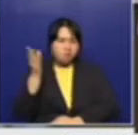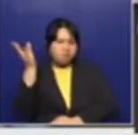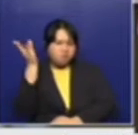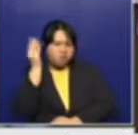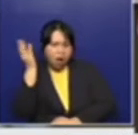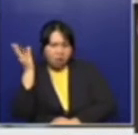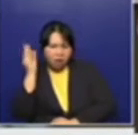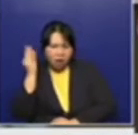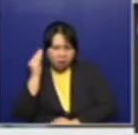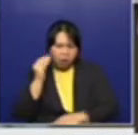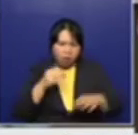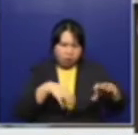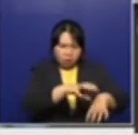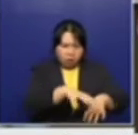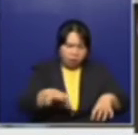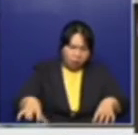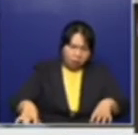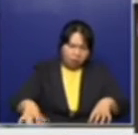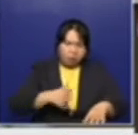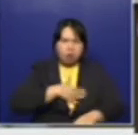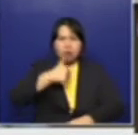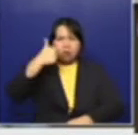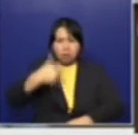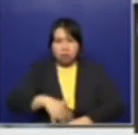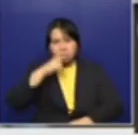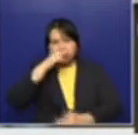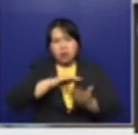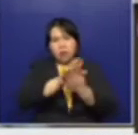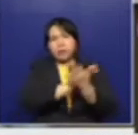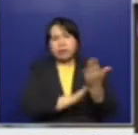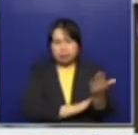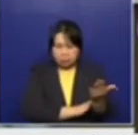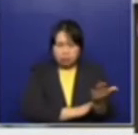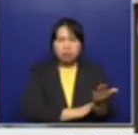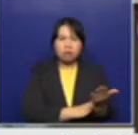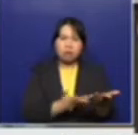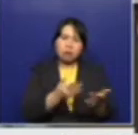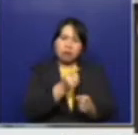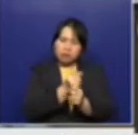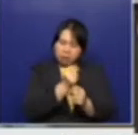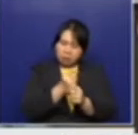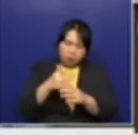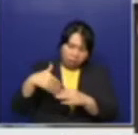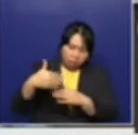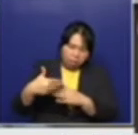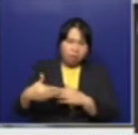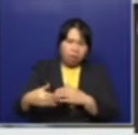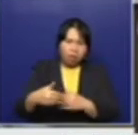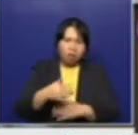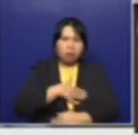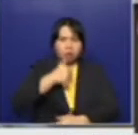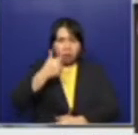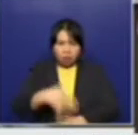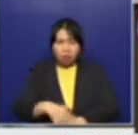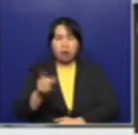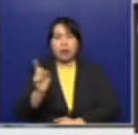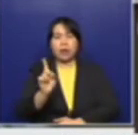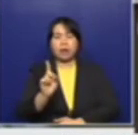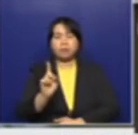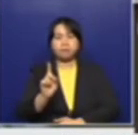ความหวังหมดอนาคตกับประเทศชาติที่ดำเนินการอยู่ในขณะนี้ไม่ว่าจะเ